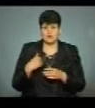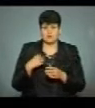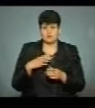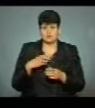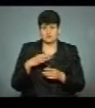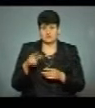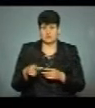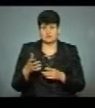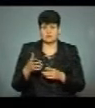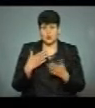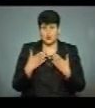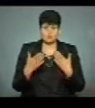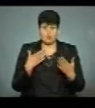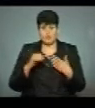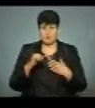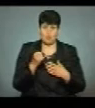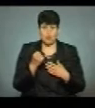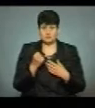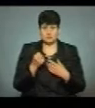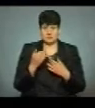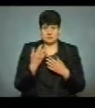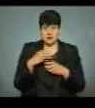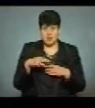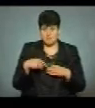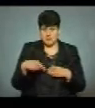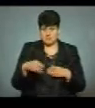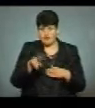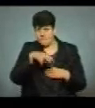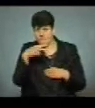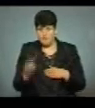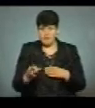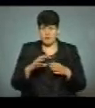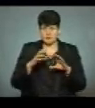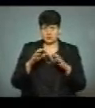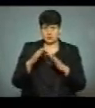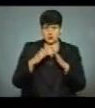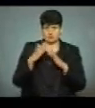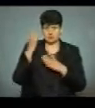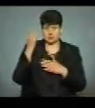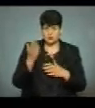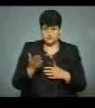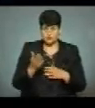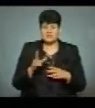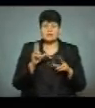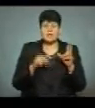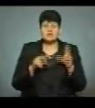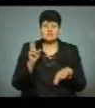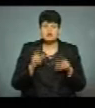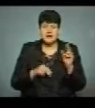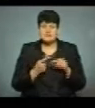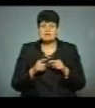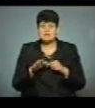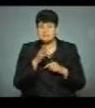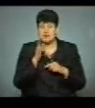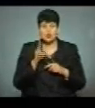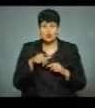власне, розмовляв з подругою, де за кілька метрів від нас впала оця плиточка з будинку. На щастя, цей період ніхто в це місце